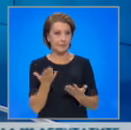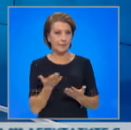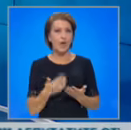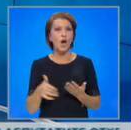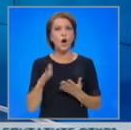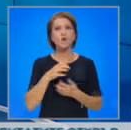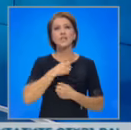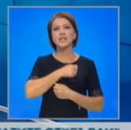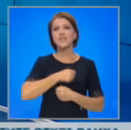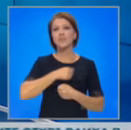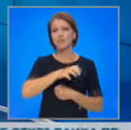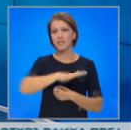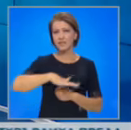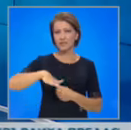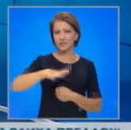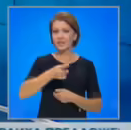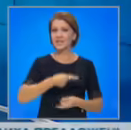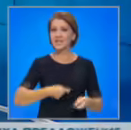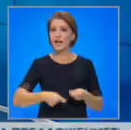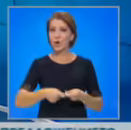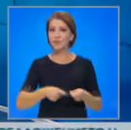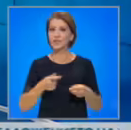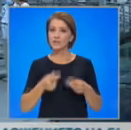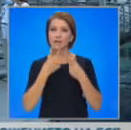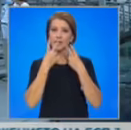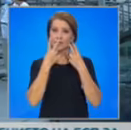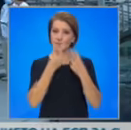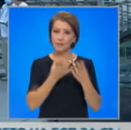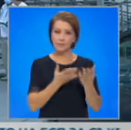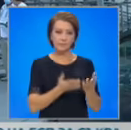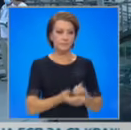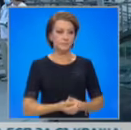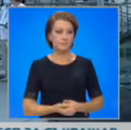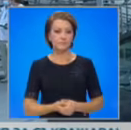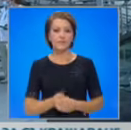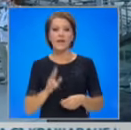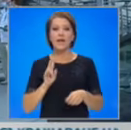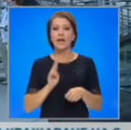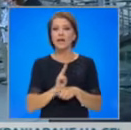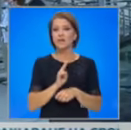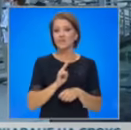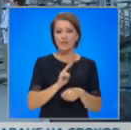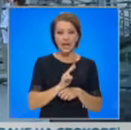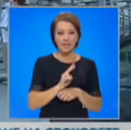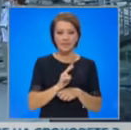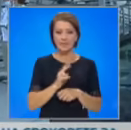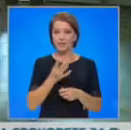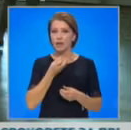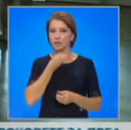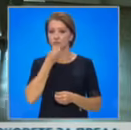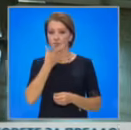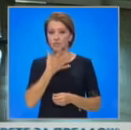Още за тревожната ситуация в област Търговище вижте сега в репортажа. 12 починали за 2 дни, средно